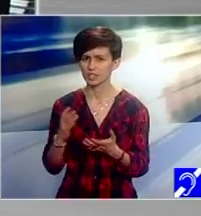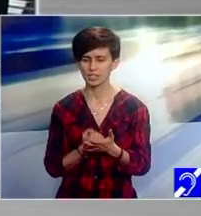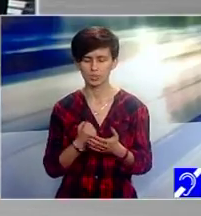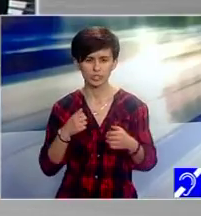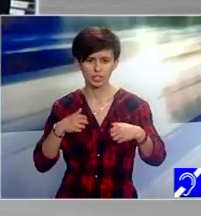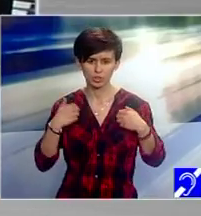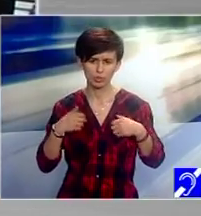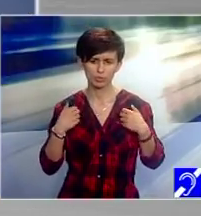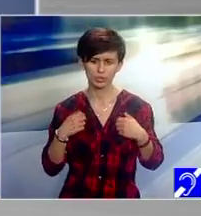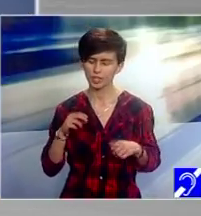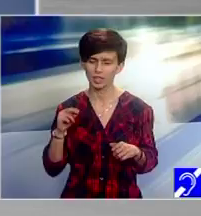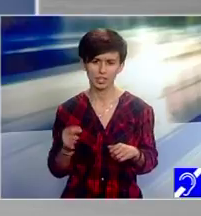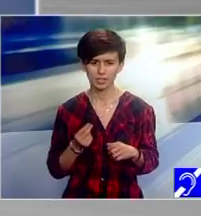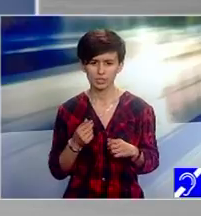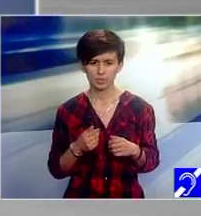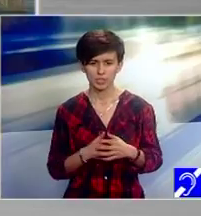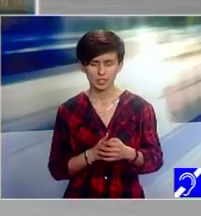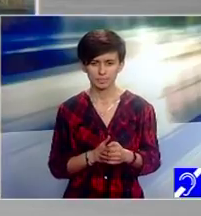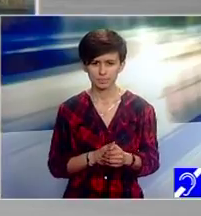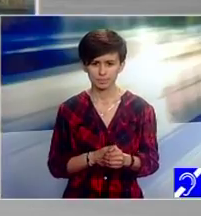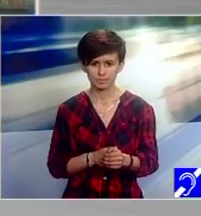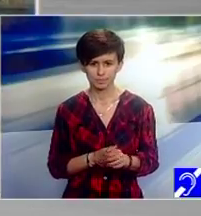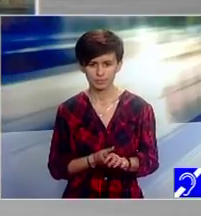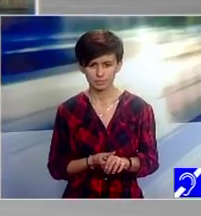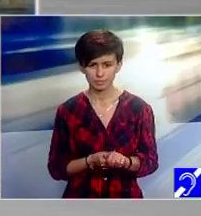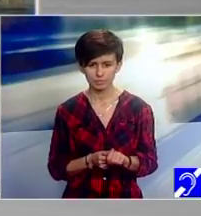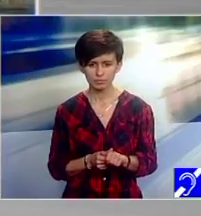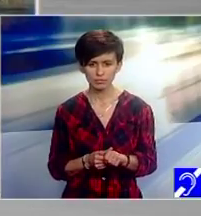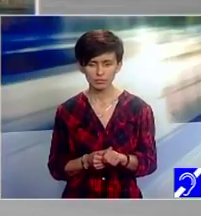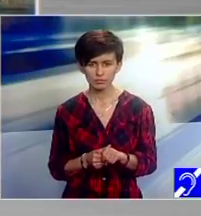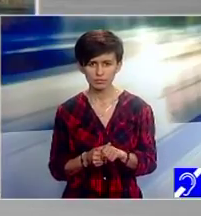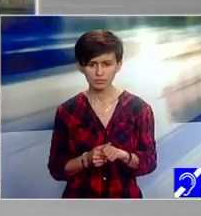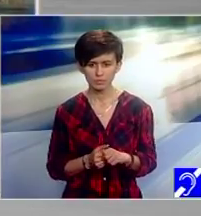pentru copii, da, o încântare. Ei, la absolvirea